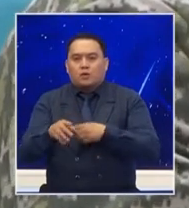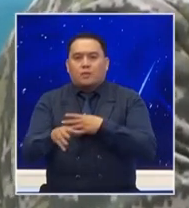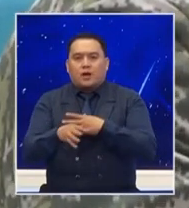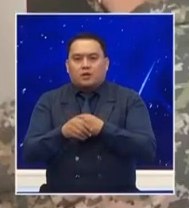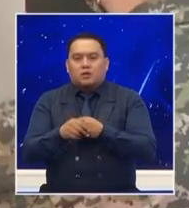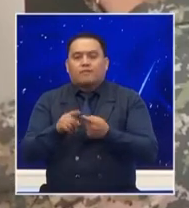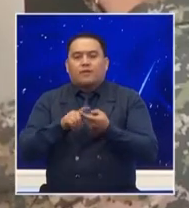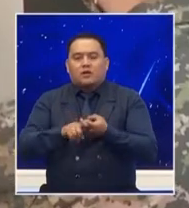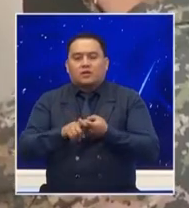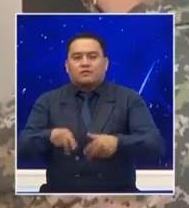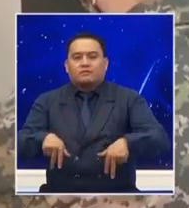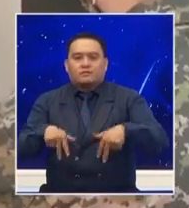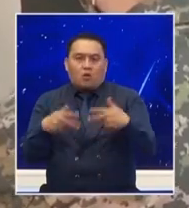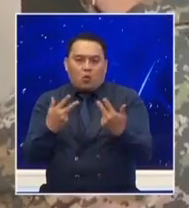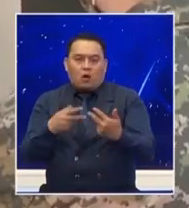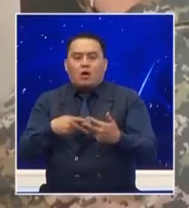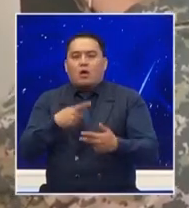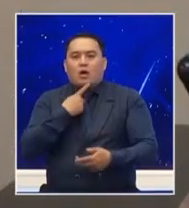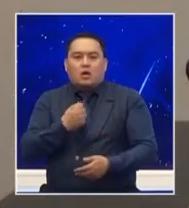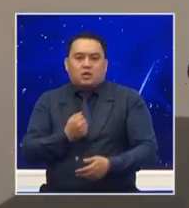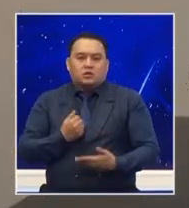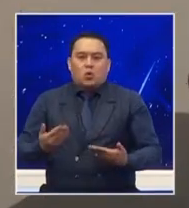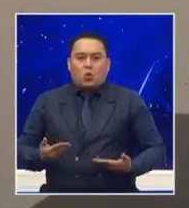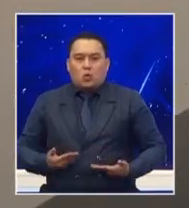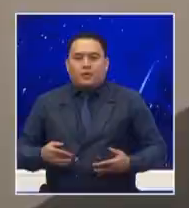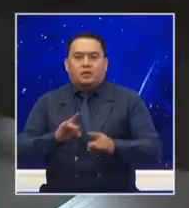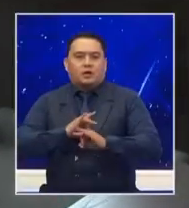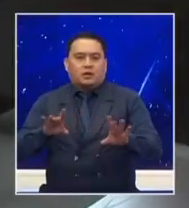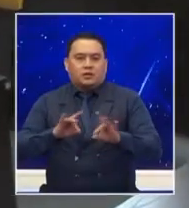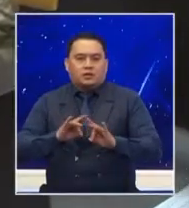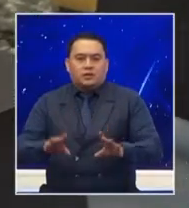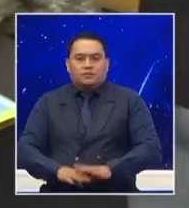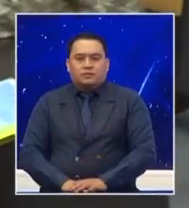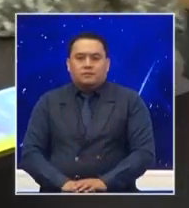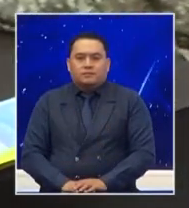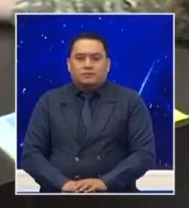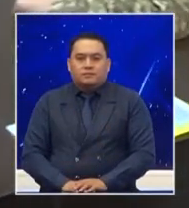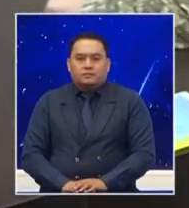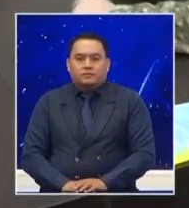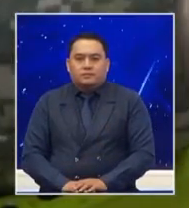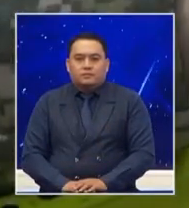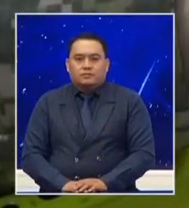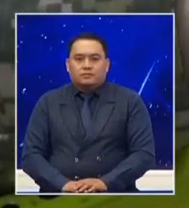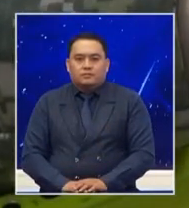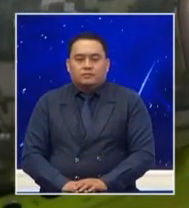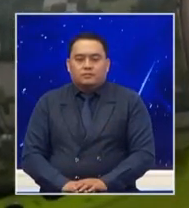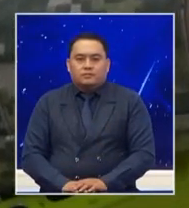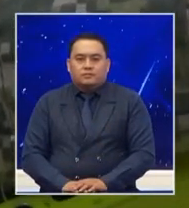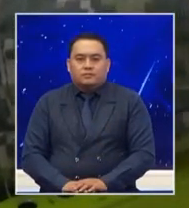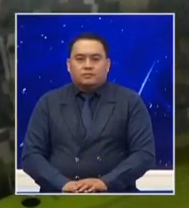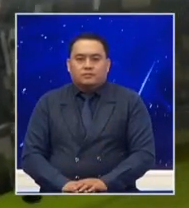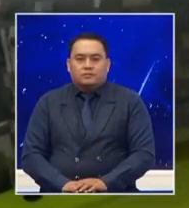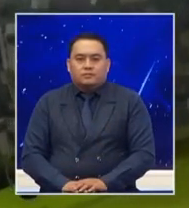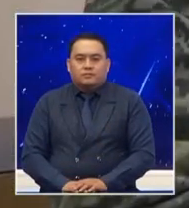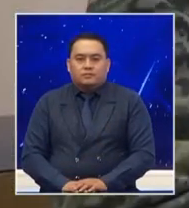бейне байланысқа шықты. Әскери өмірдің әсерін айтты. Оба, привет. Как у тебя дела? Хорошо,